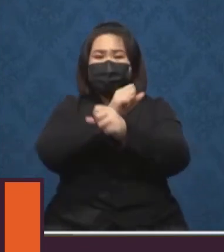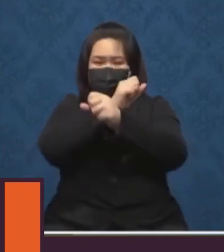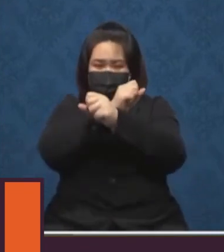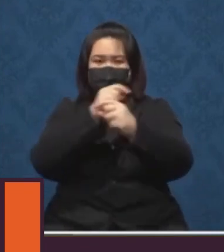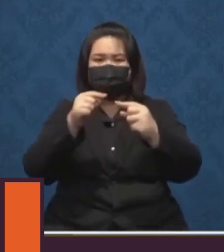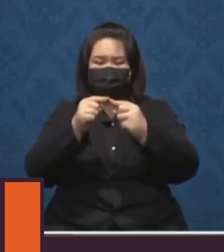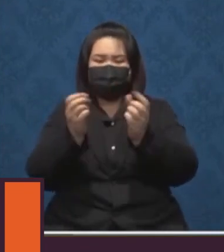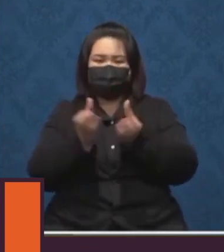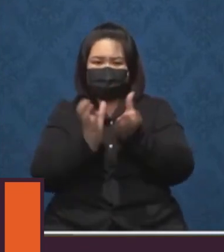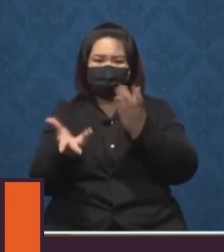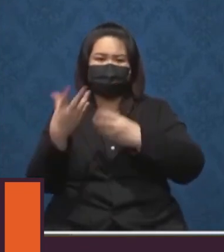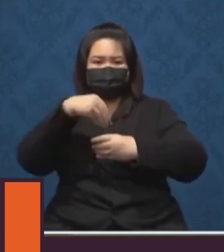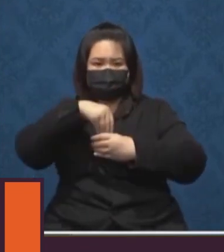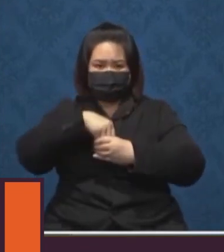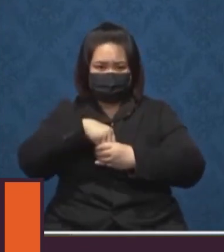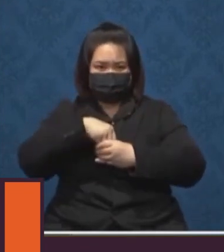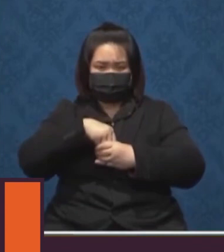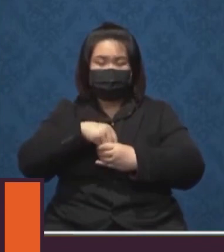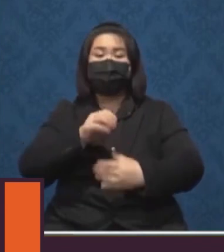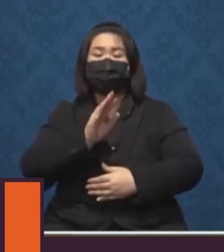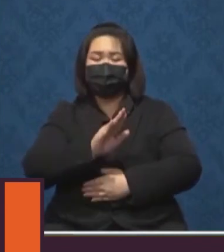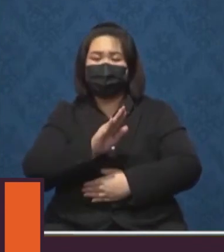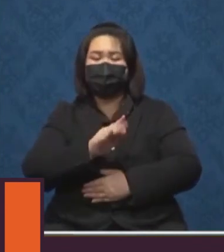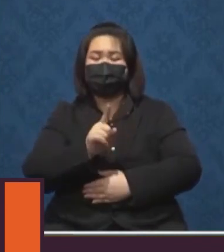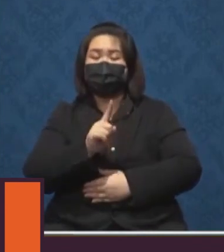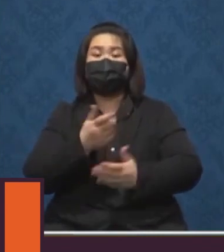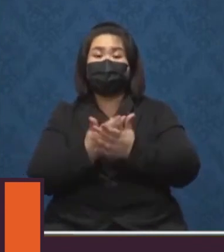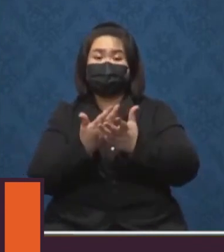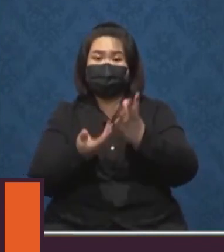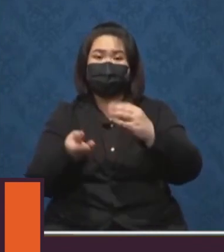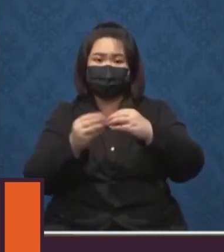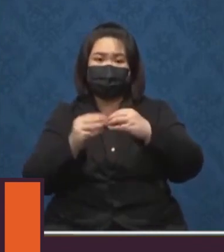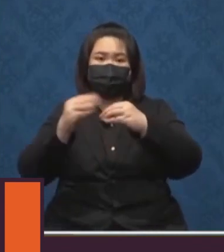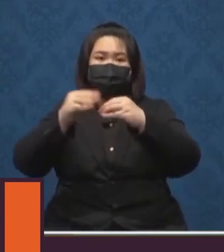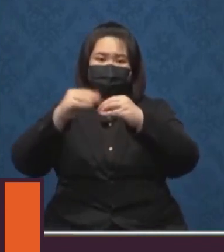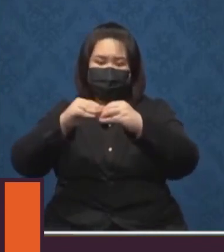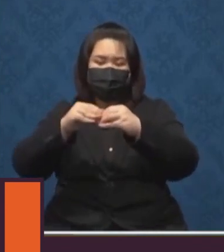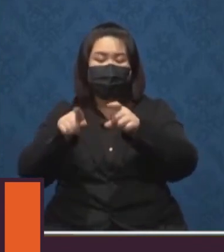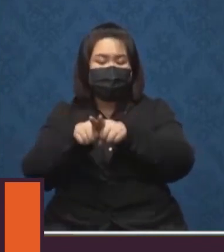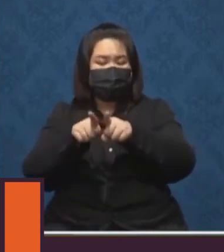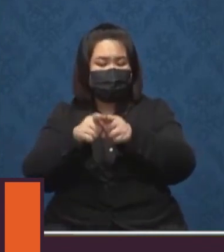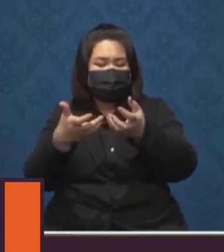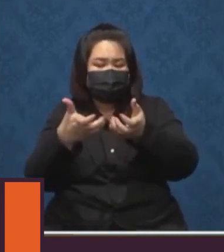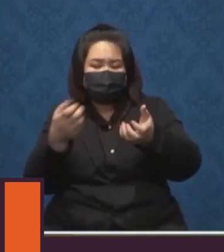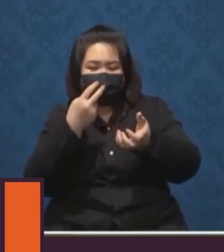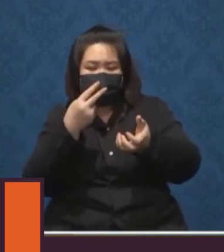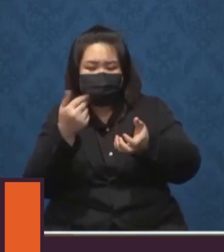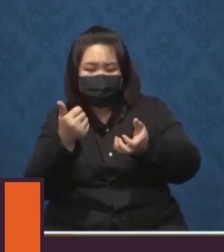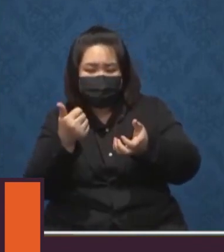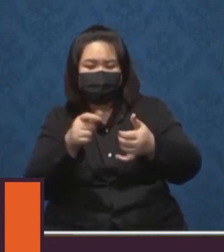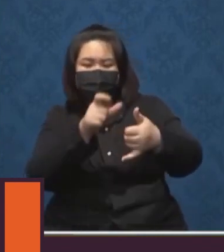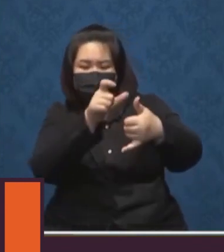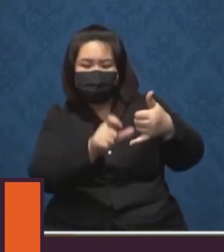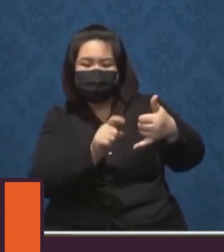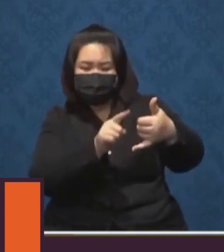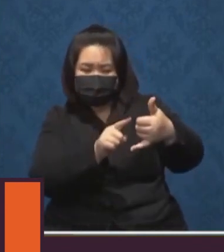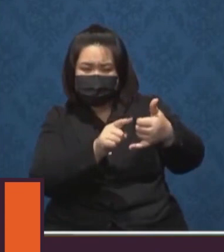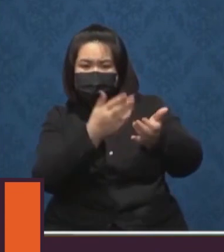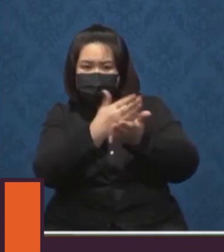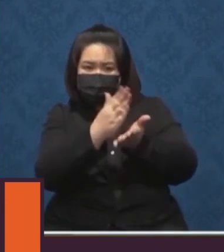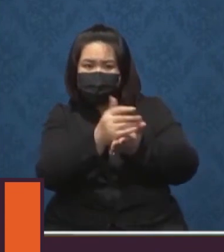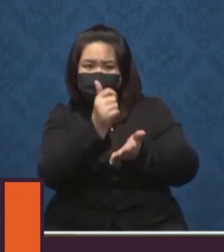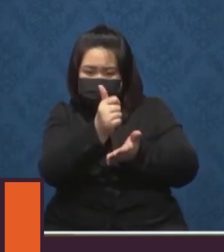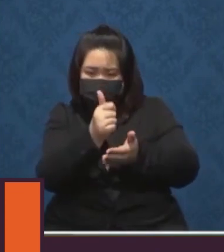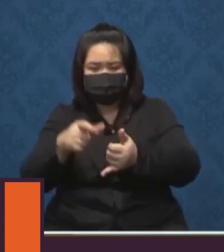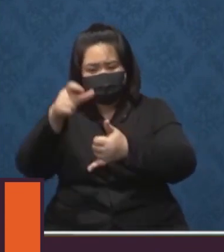วิบัติหรือ moral hazard เงินเพิ่มสามารถเป็นเครื่องมือแบ่งแยกได้ว่าผู้กู้รายใดเป็นผู้กู้ที่มีวินัย